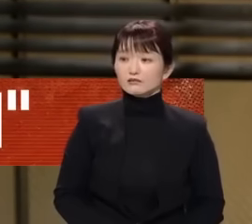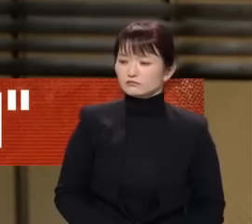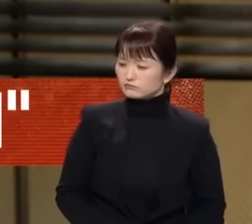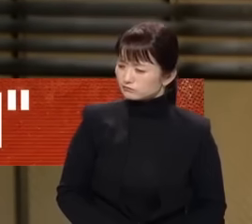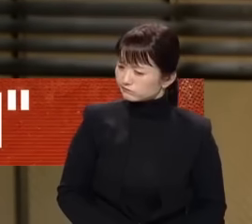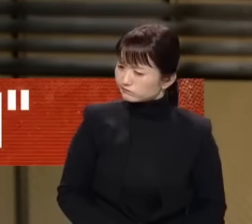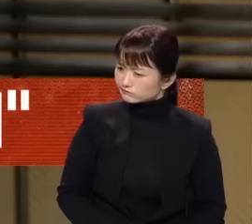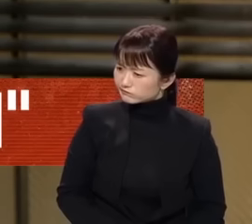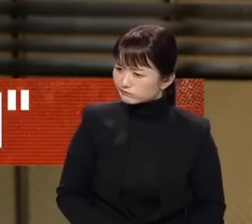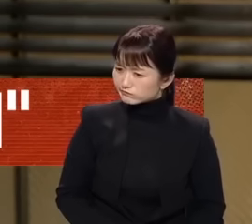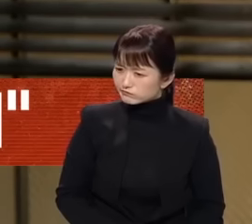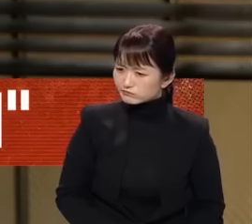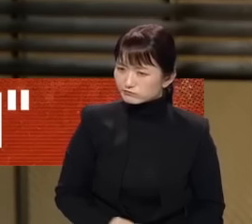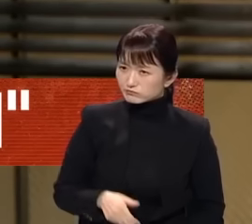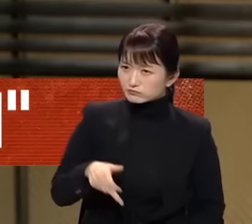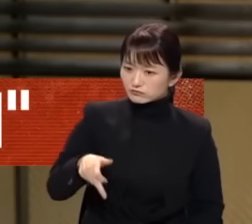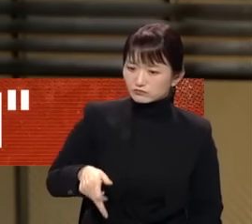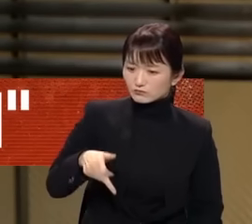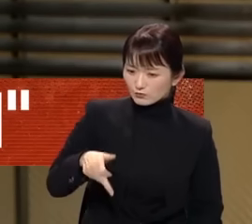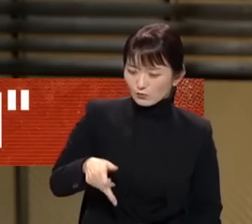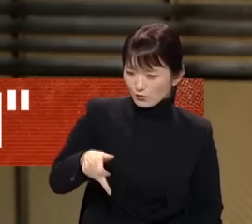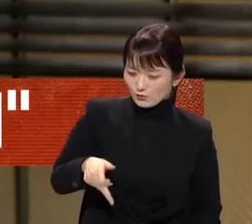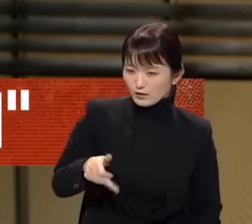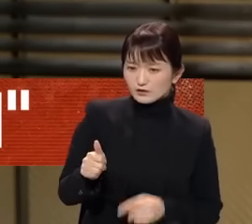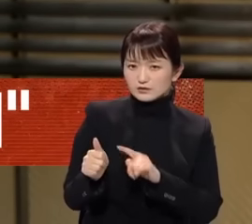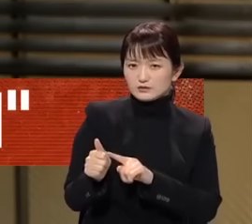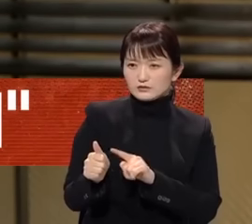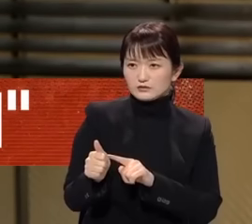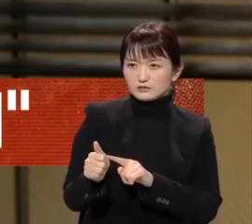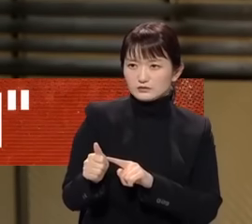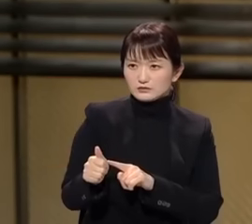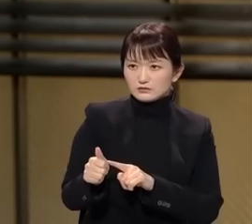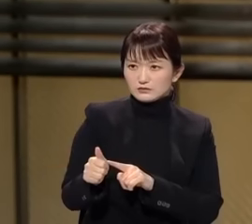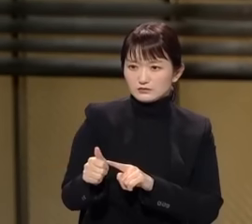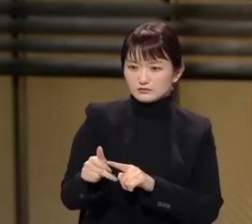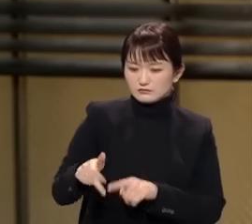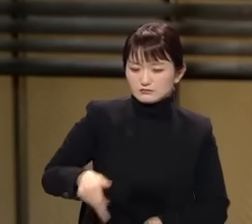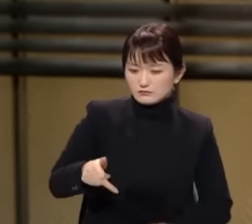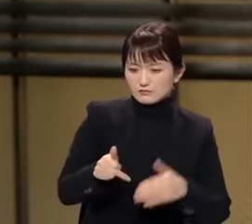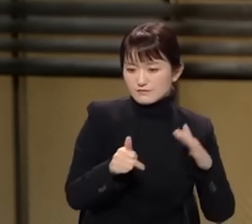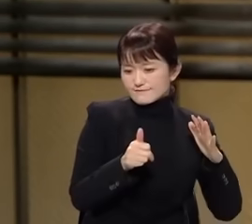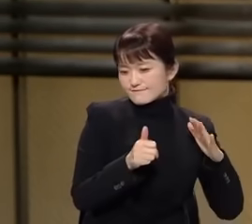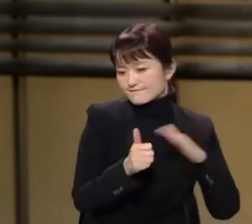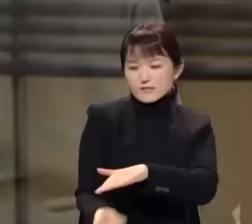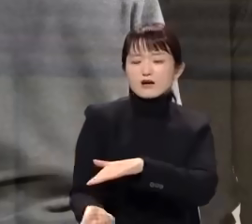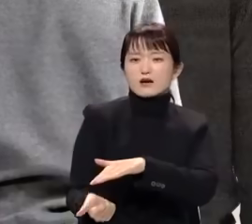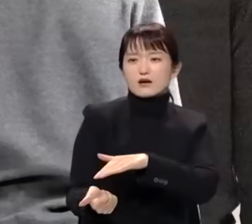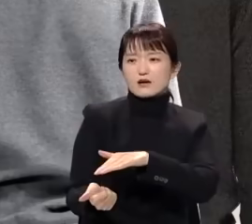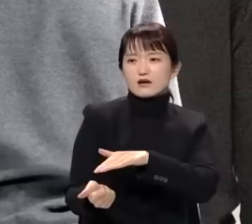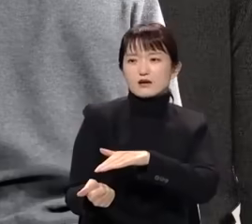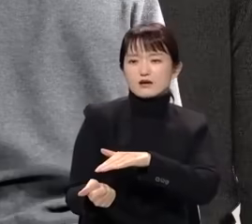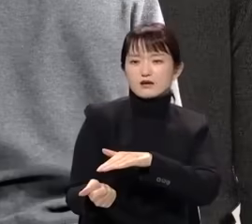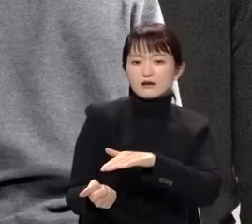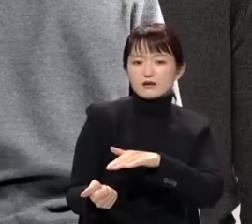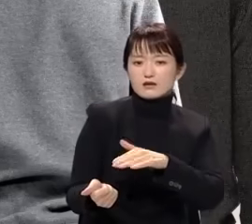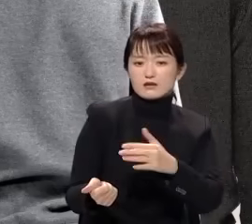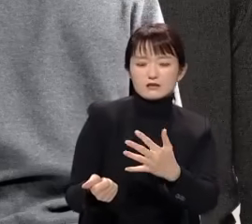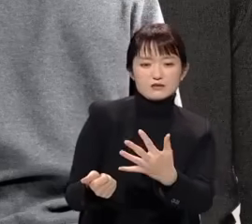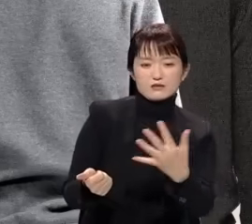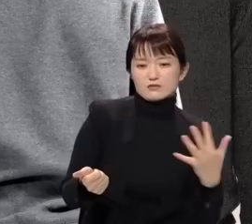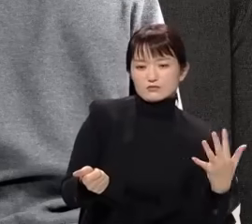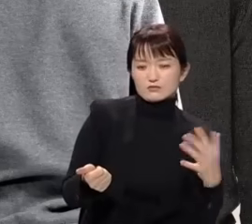이제 갑자기 목발을 짚고 계셨다 그랬잖아요. 목발을 짚은 피해자를 밀치고 그다음에 이제 옆에 있던 또 다른